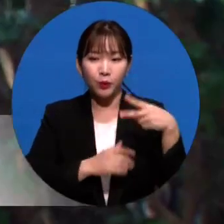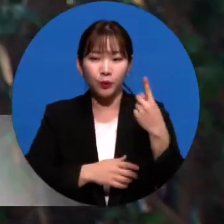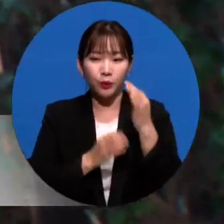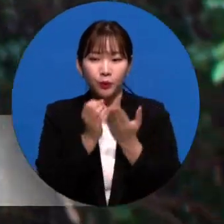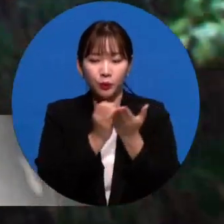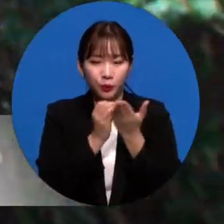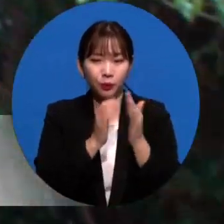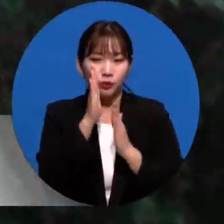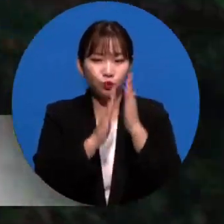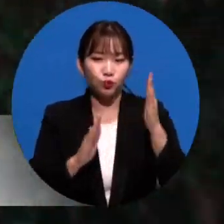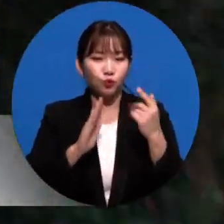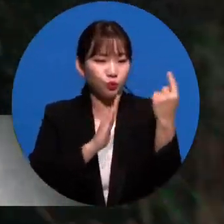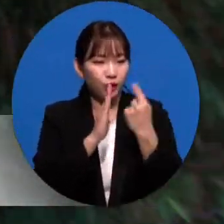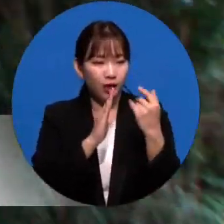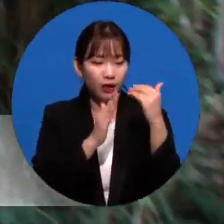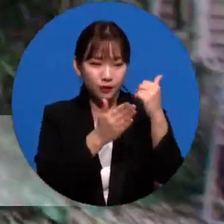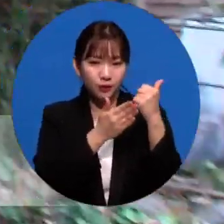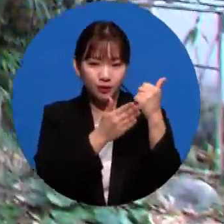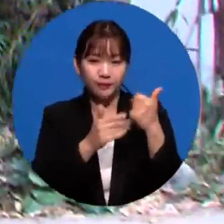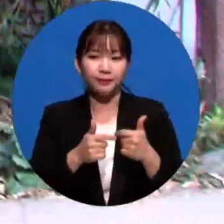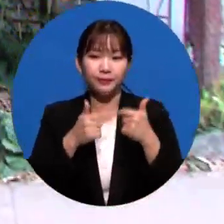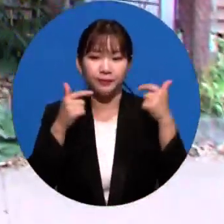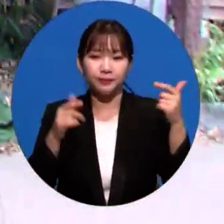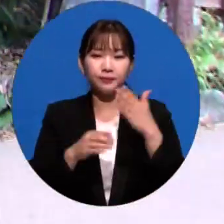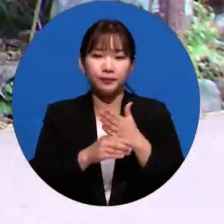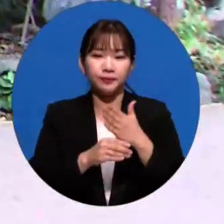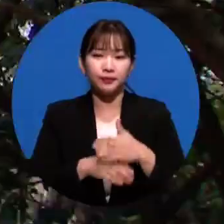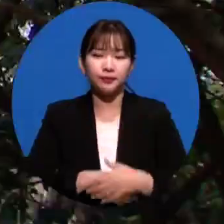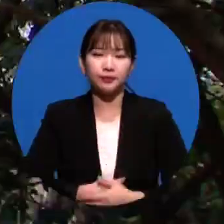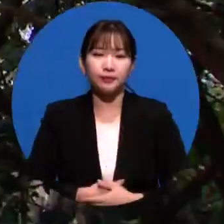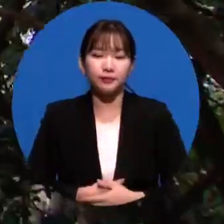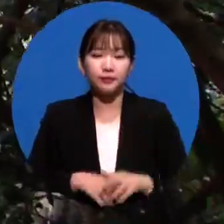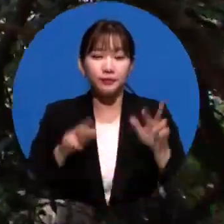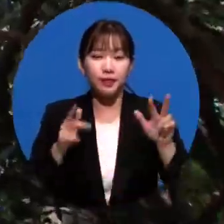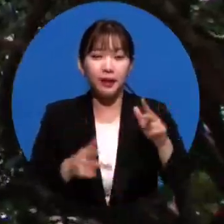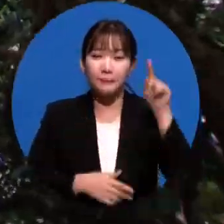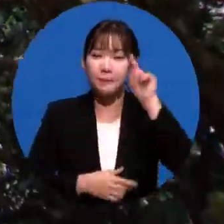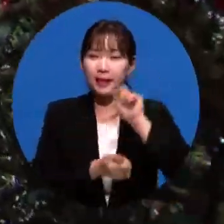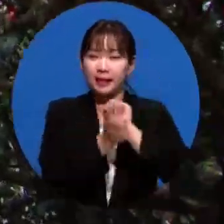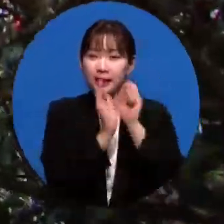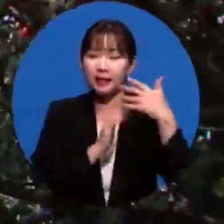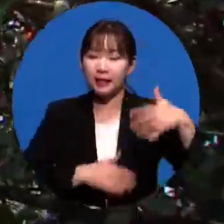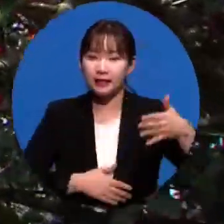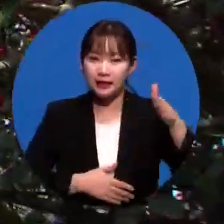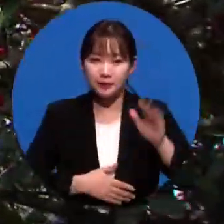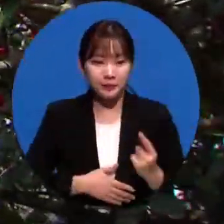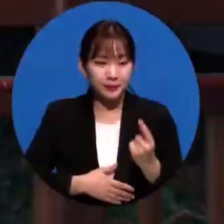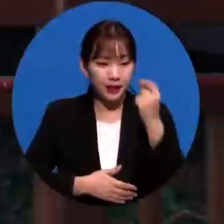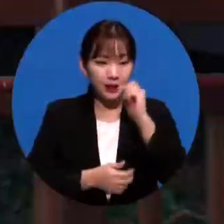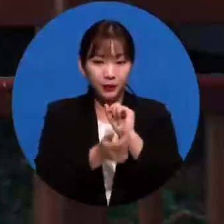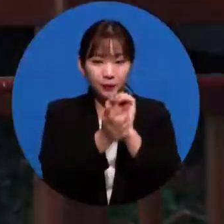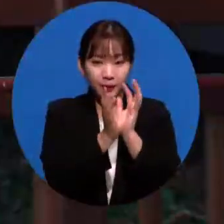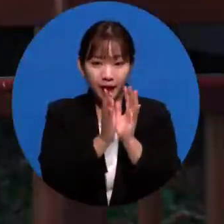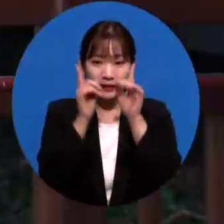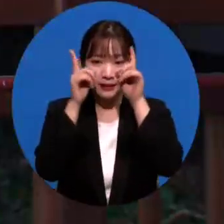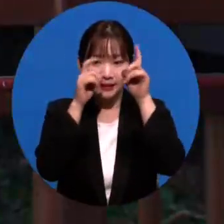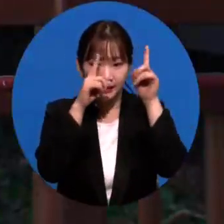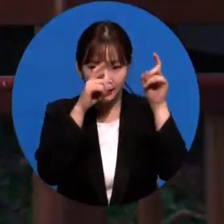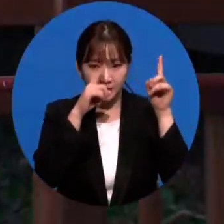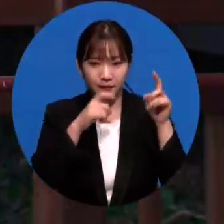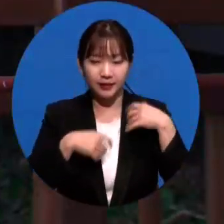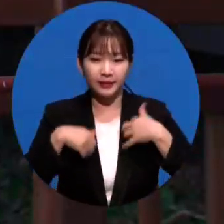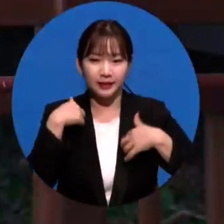숲길을 찾는 관광객들의 발걸음도 이어지고 있습니다. 아직 만개하진 않았지만 때이른 동백꽃을 사진 속에